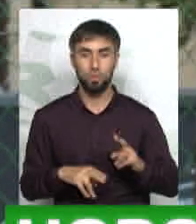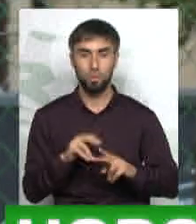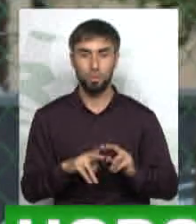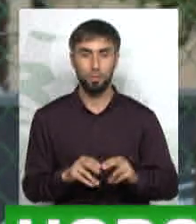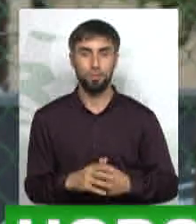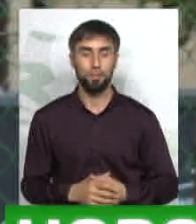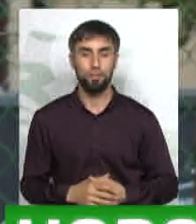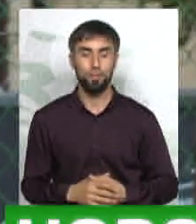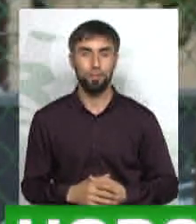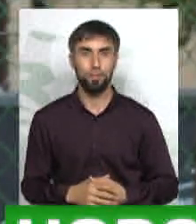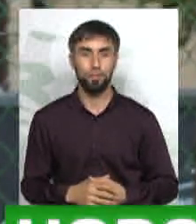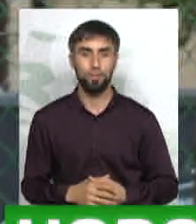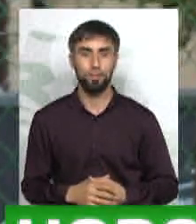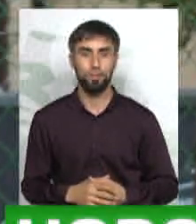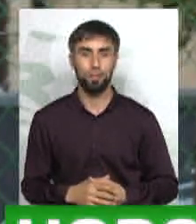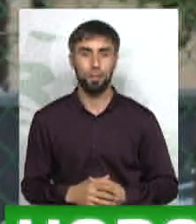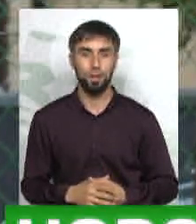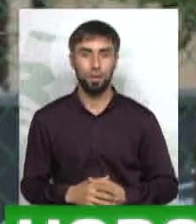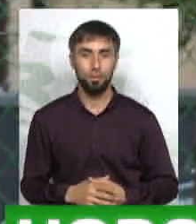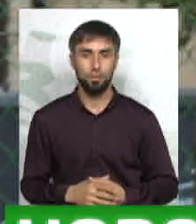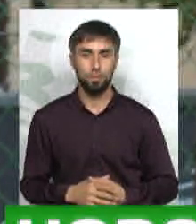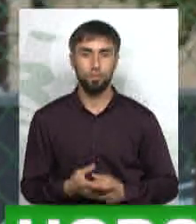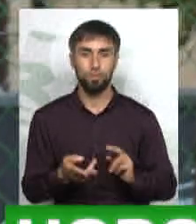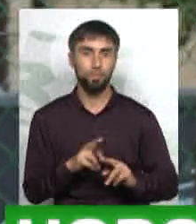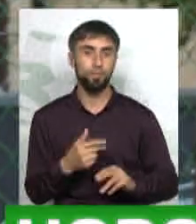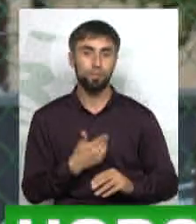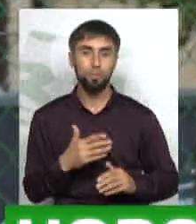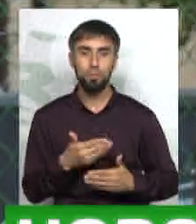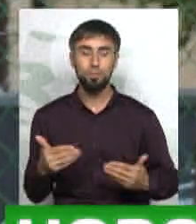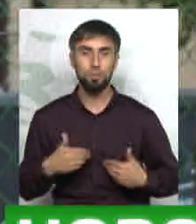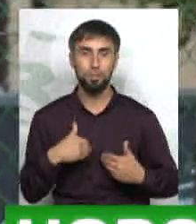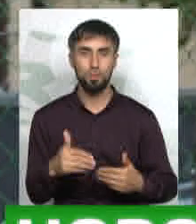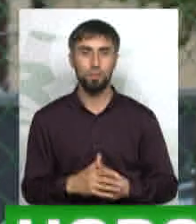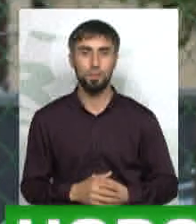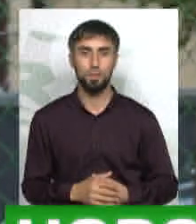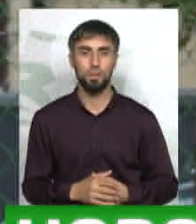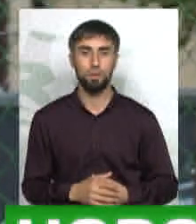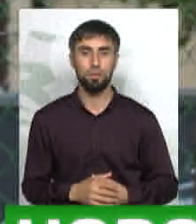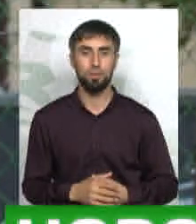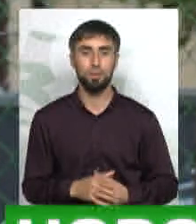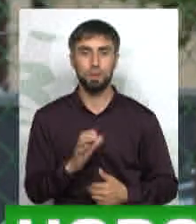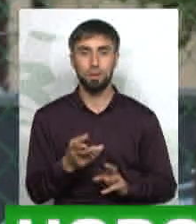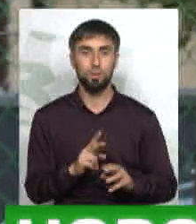прежде всего труд. Поэтому я хочу поздравить вас с следующим турниром.